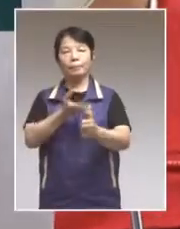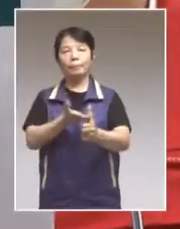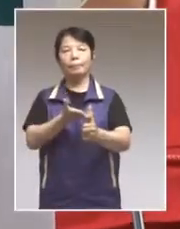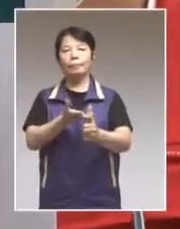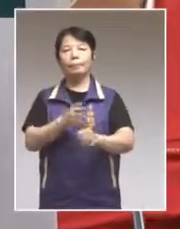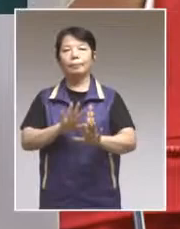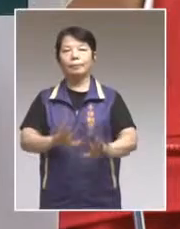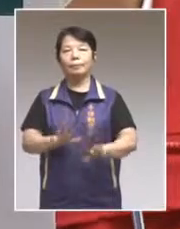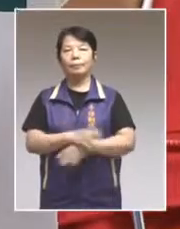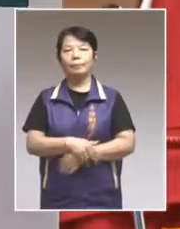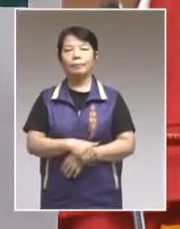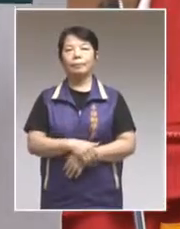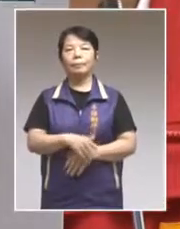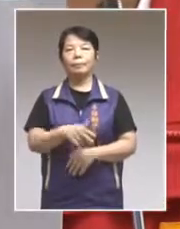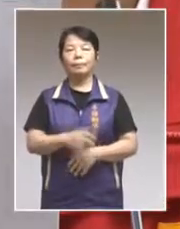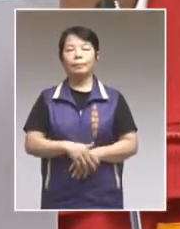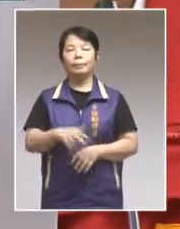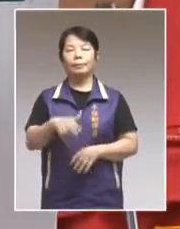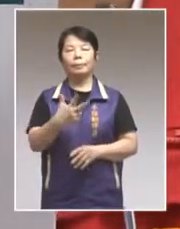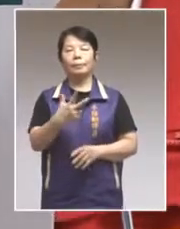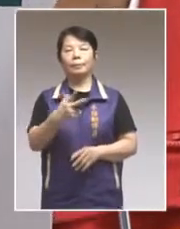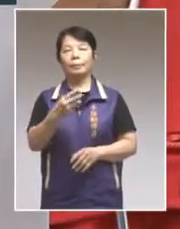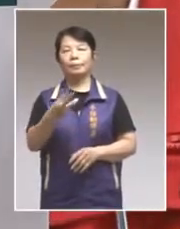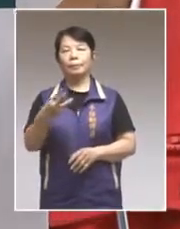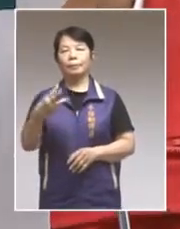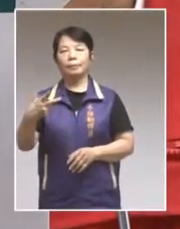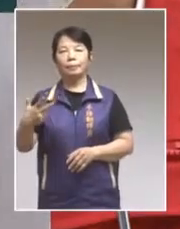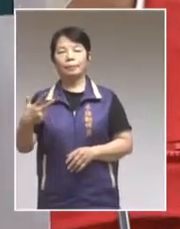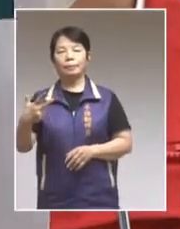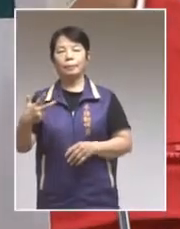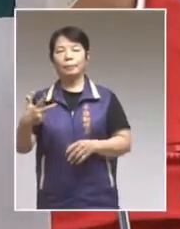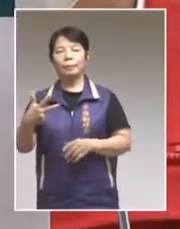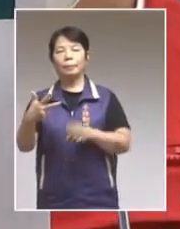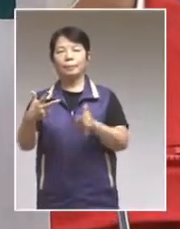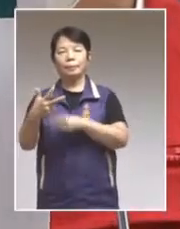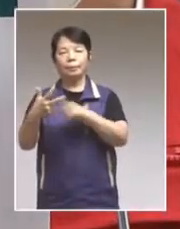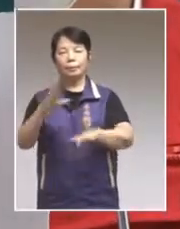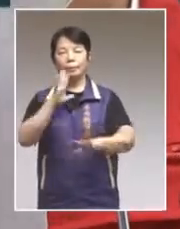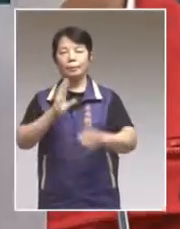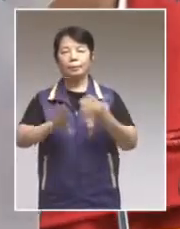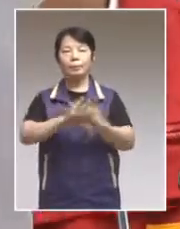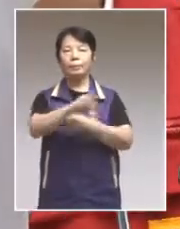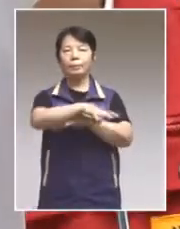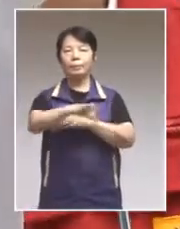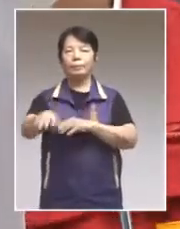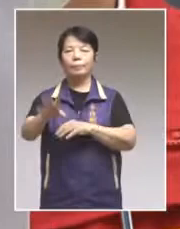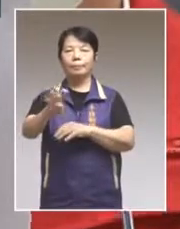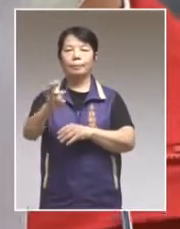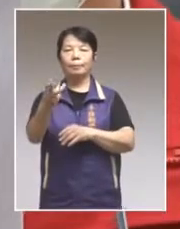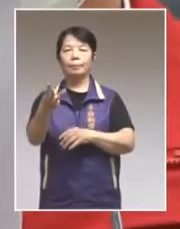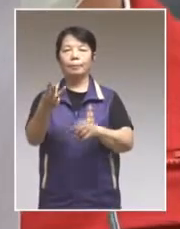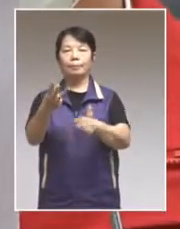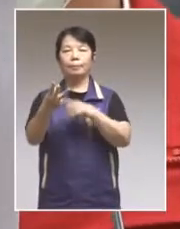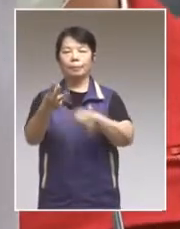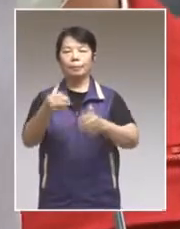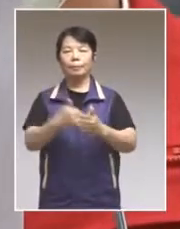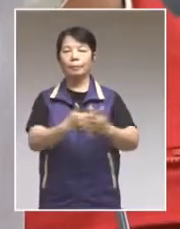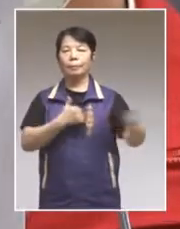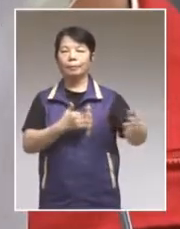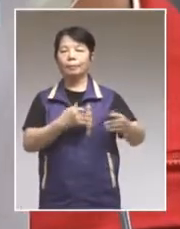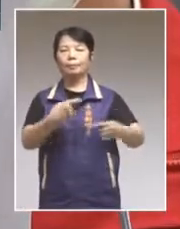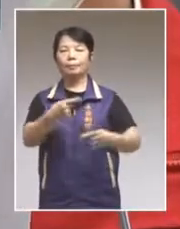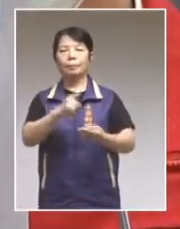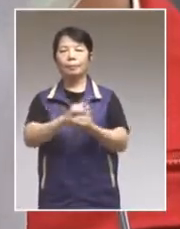发布的17371例里面，属于外县市的这些个案其实是有43例，居隔期间应转